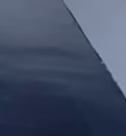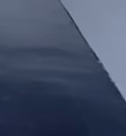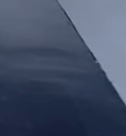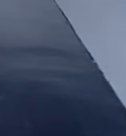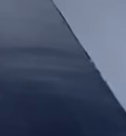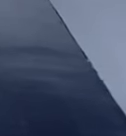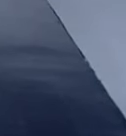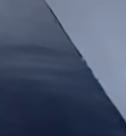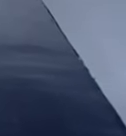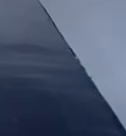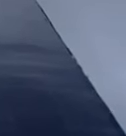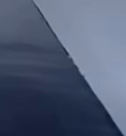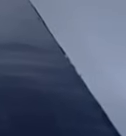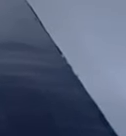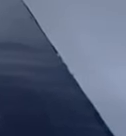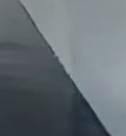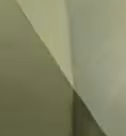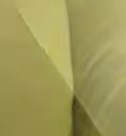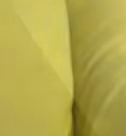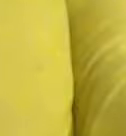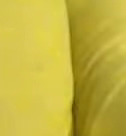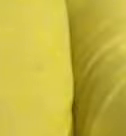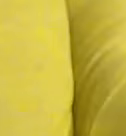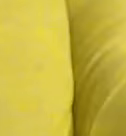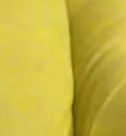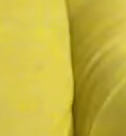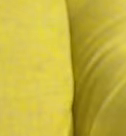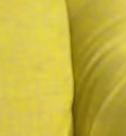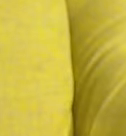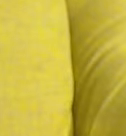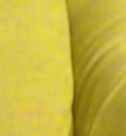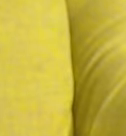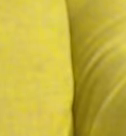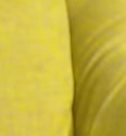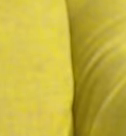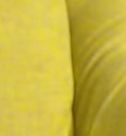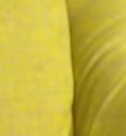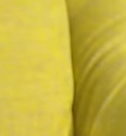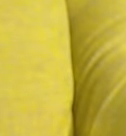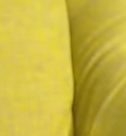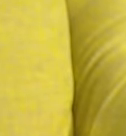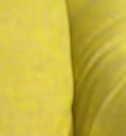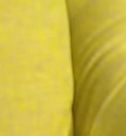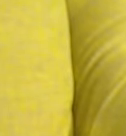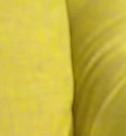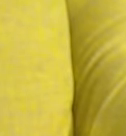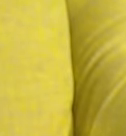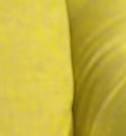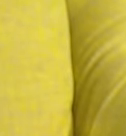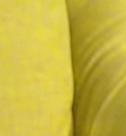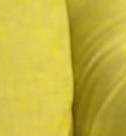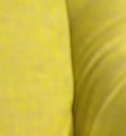semakin semakin saya merasa bahwa eh Saya harus membina keunikan di Oke